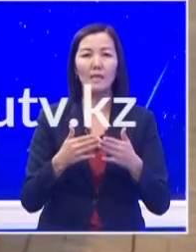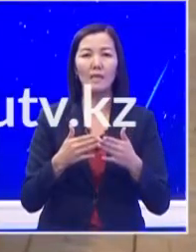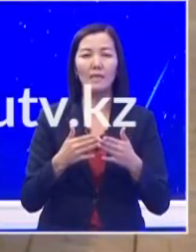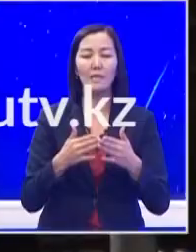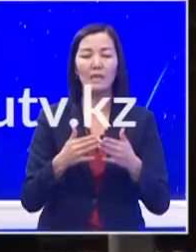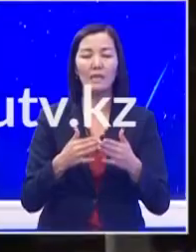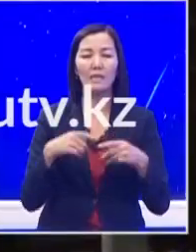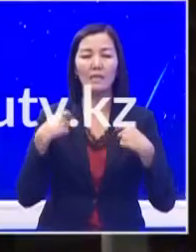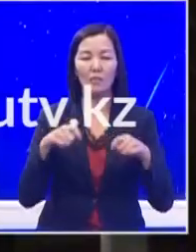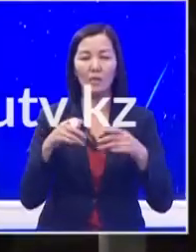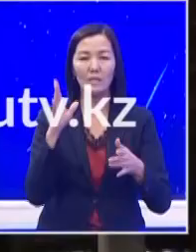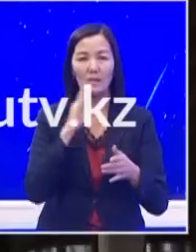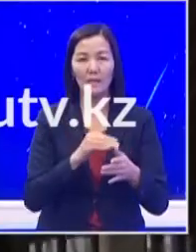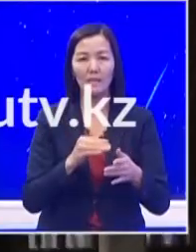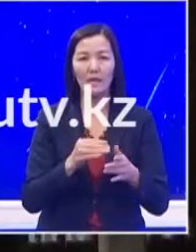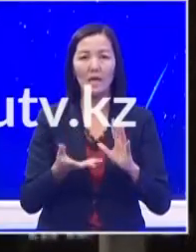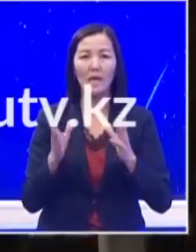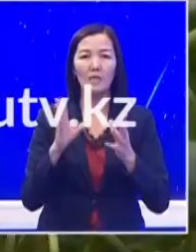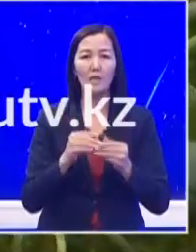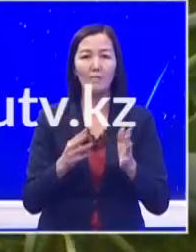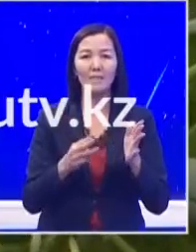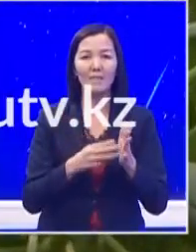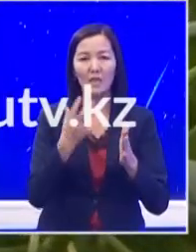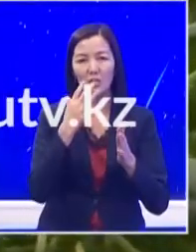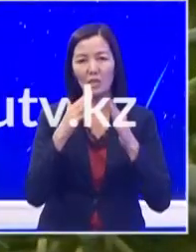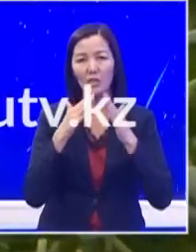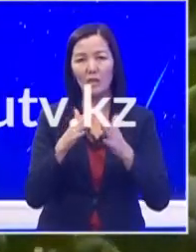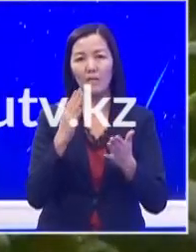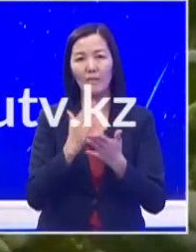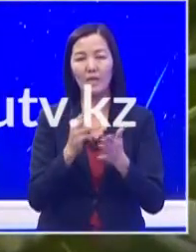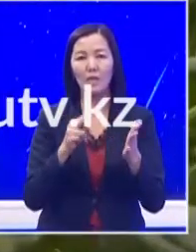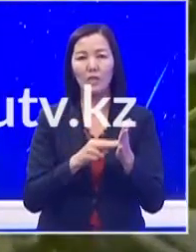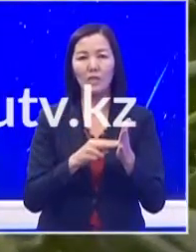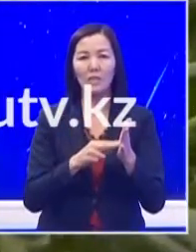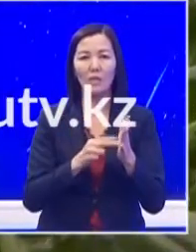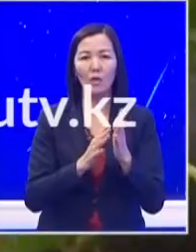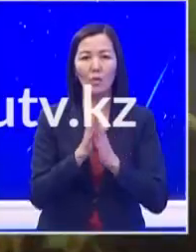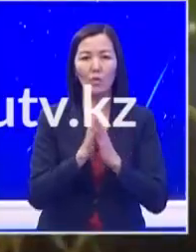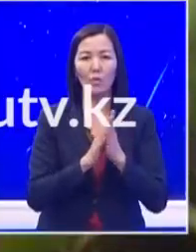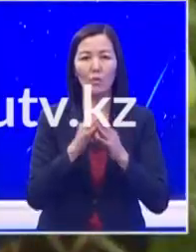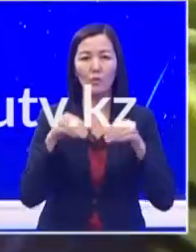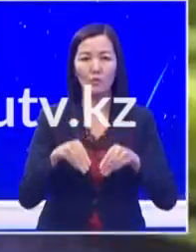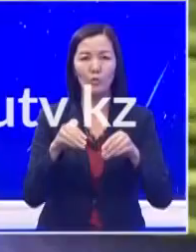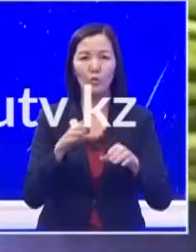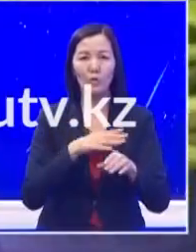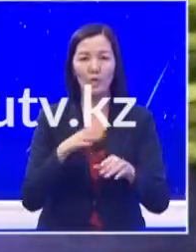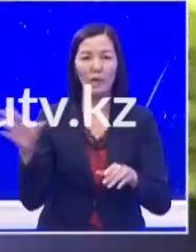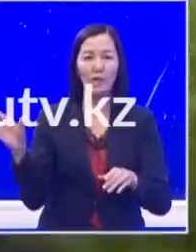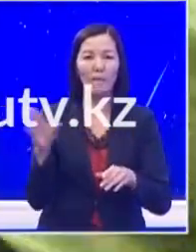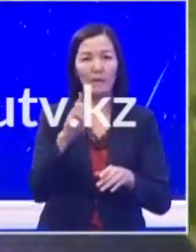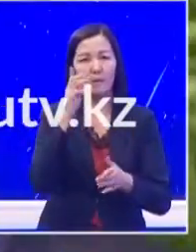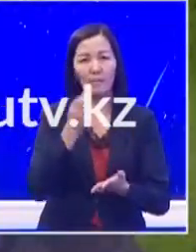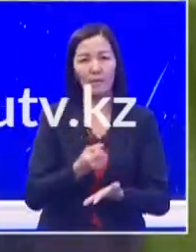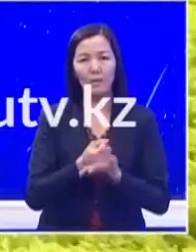арқылы сатылымға шығарады. Жалпы қалада 8 жылыжай бар. Жетеуі көкөніс өсіреді. Агроөнеркәсіп кешеніндегілер тегіс мемлекет